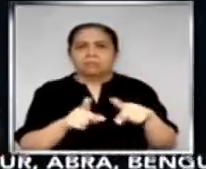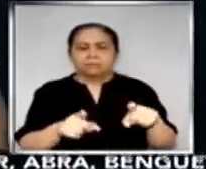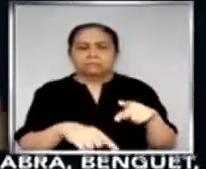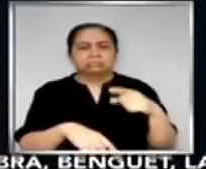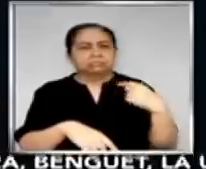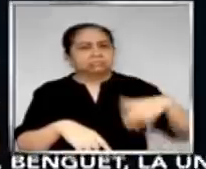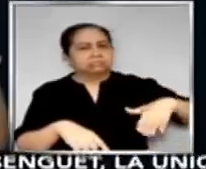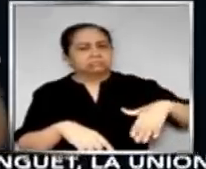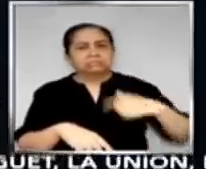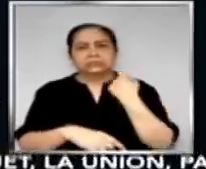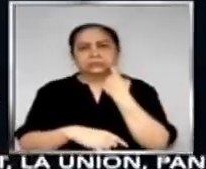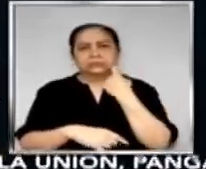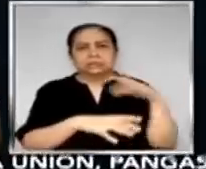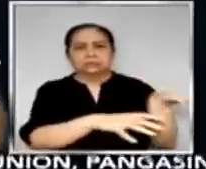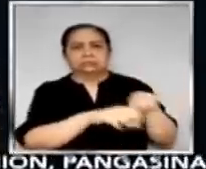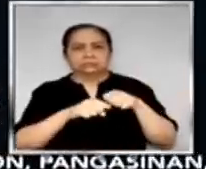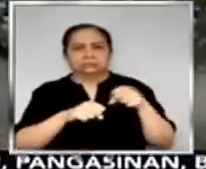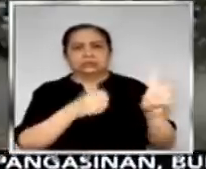biktima.